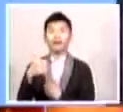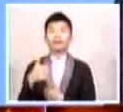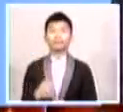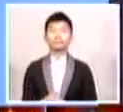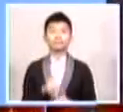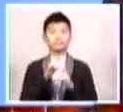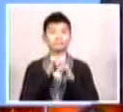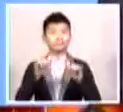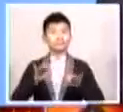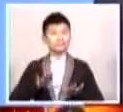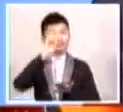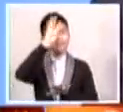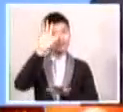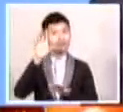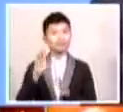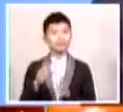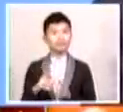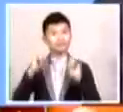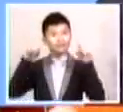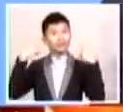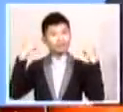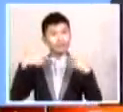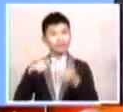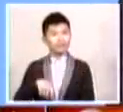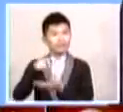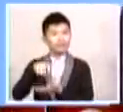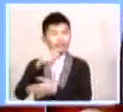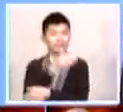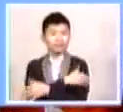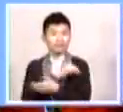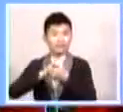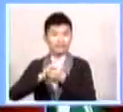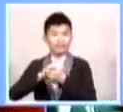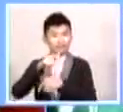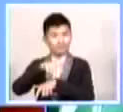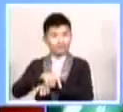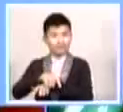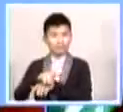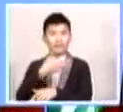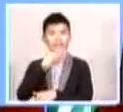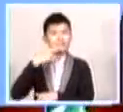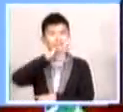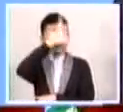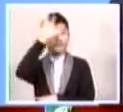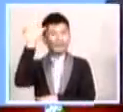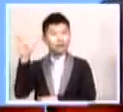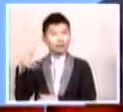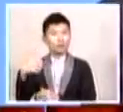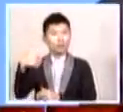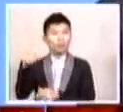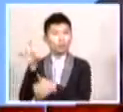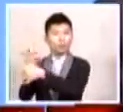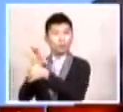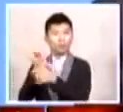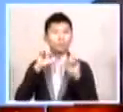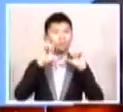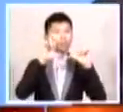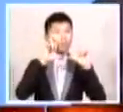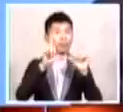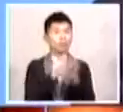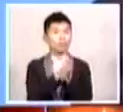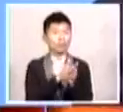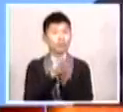民进党常拿陈定南的青天形象做标杆、做诉求，